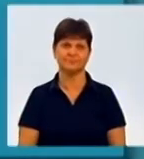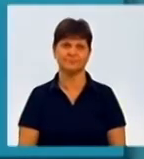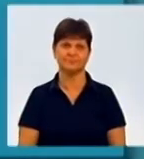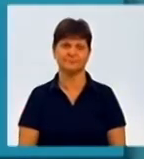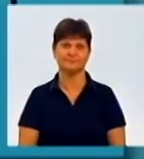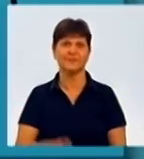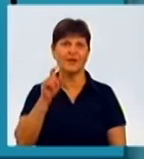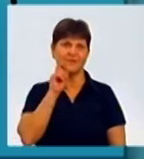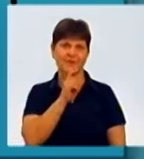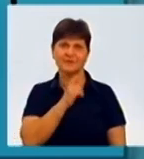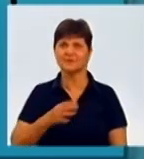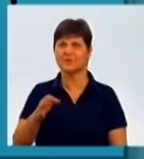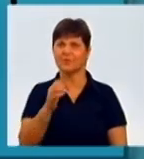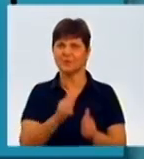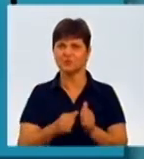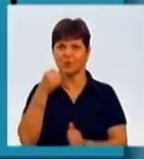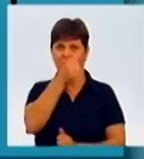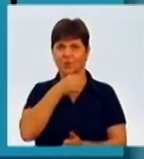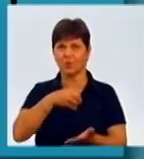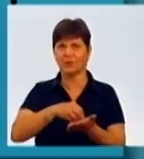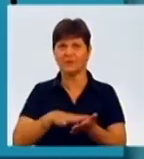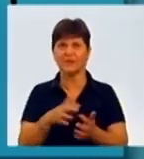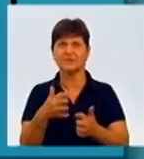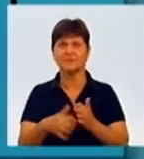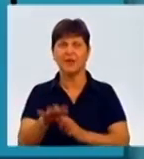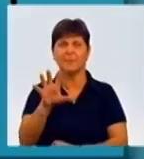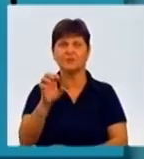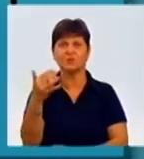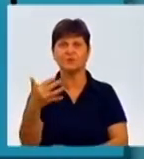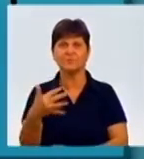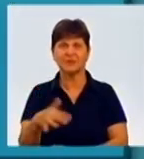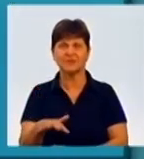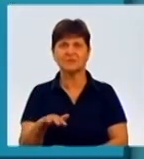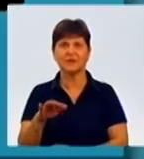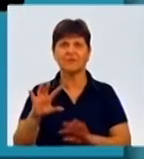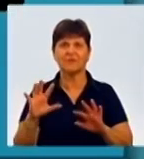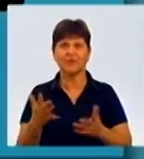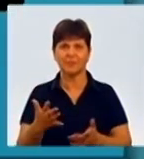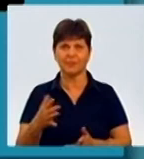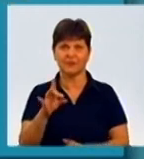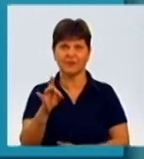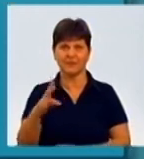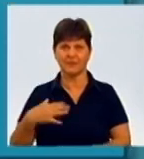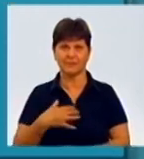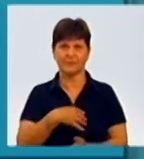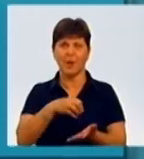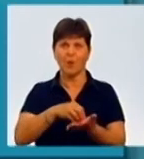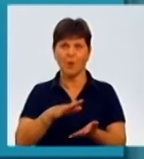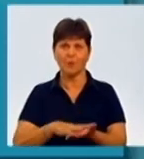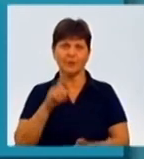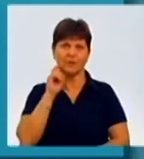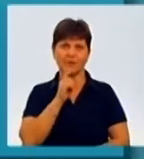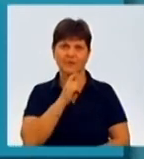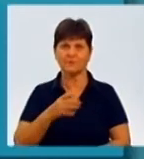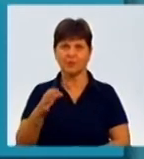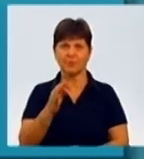У Вінницькій області щороку реєструємо в середньому 550 випадків раку молочної залози. На обліку у Вінницькій області перебуває